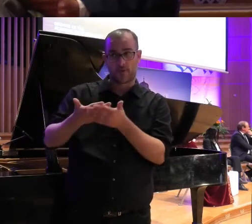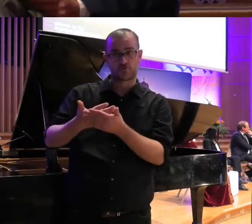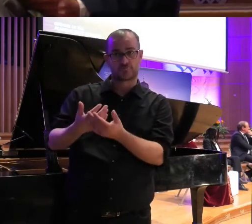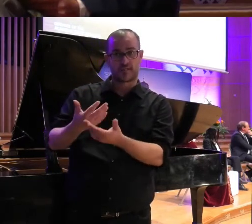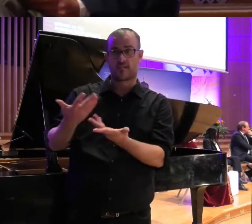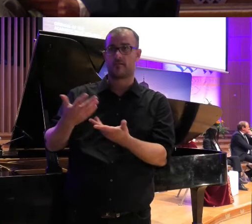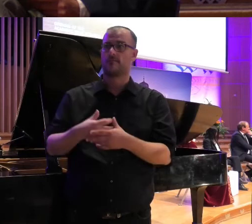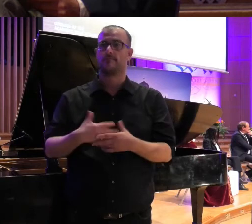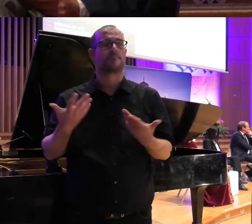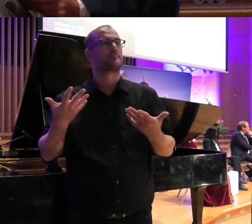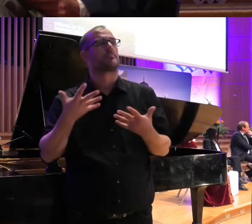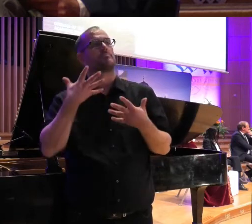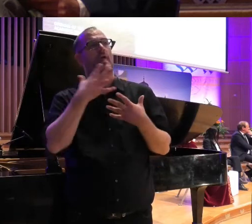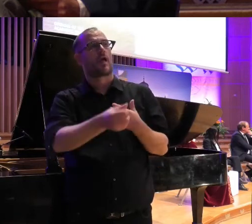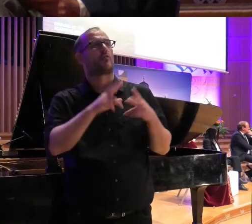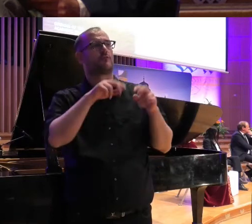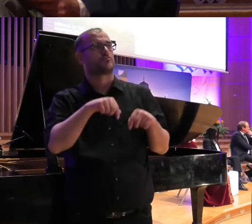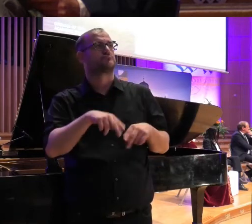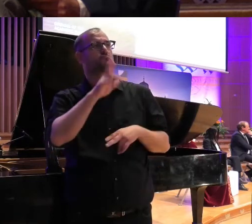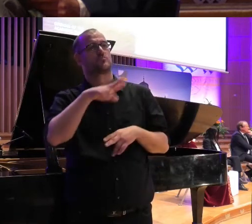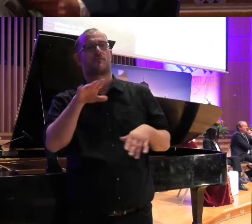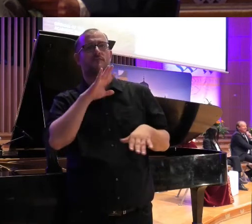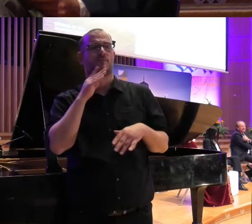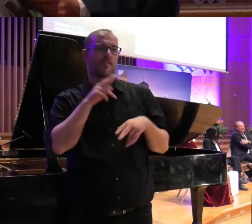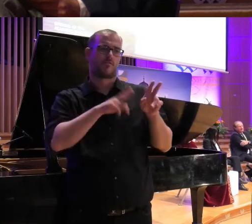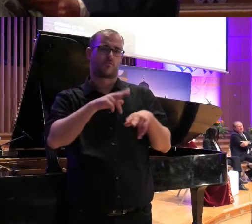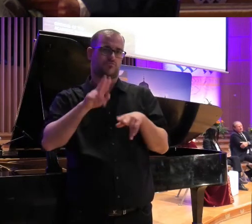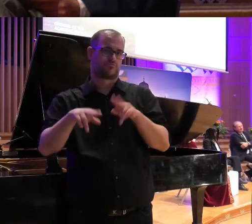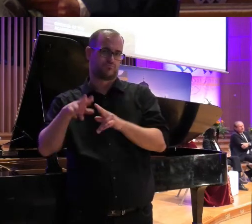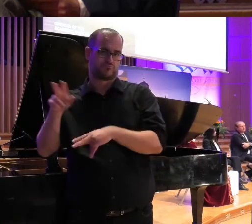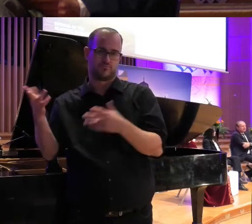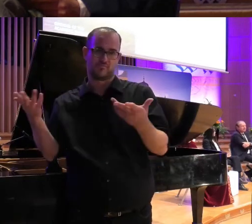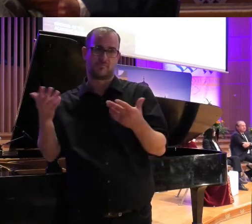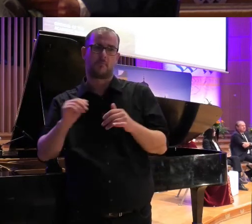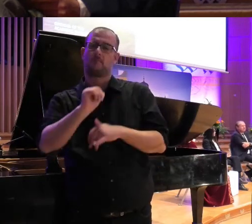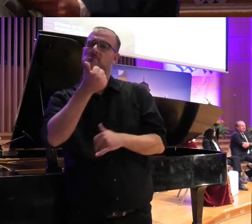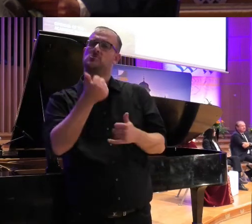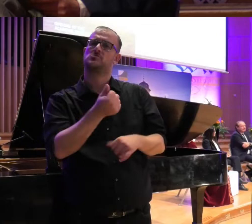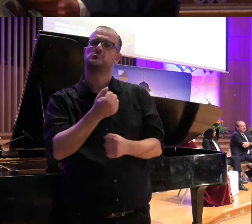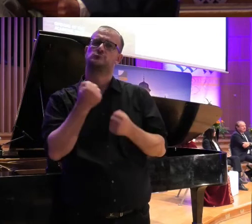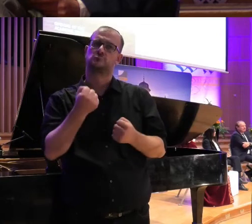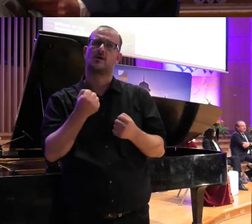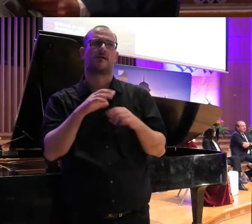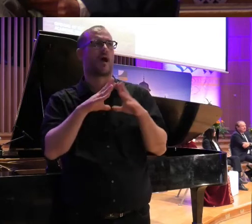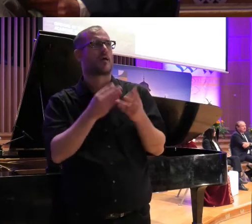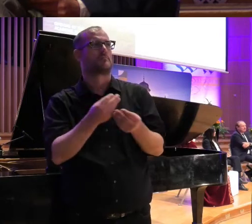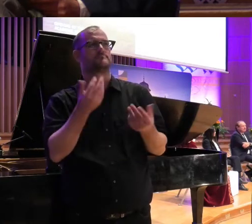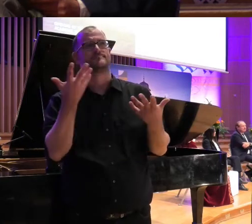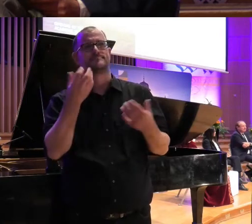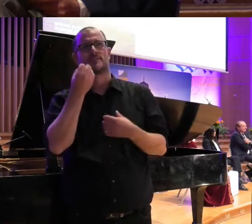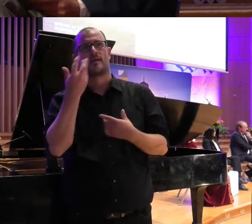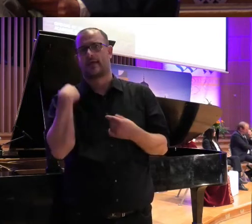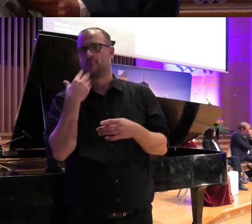Die Nachhaltigkeitsforschung an unserer Universität ist sehr vielseitig. Ich denke, die besondere Stärke ganz allgemein ist natürlich, das ist eben auch